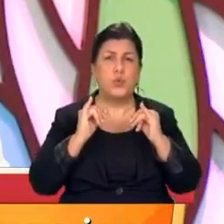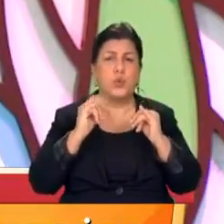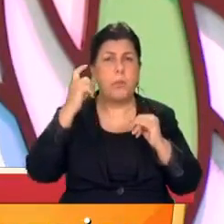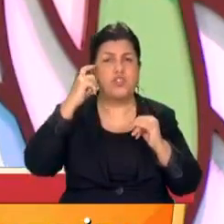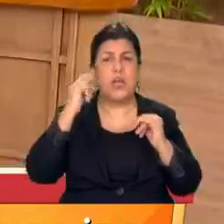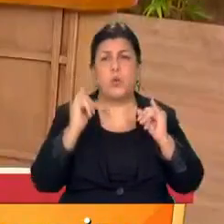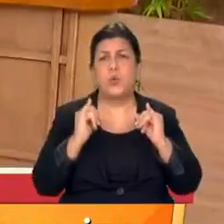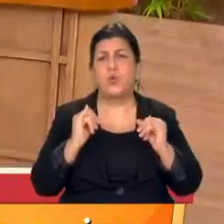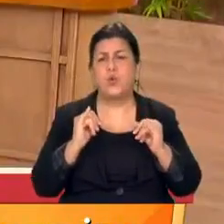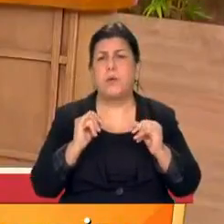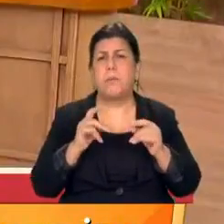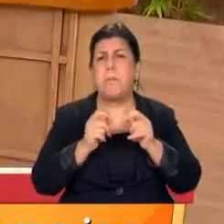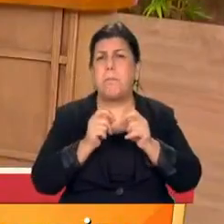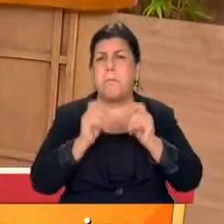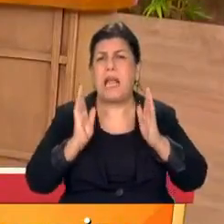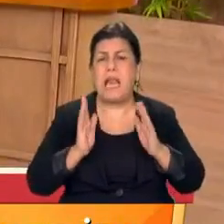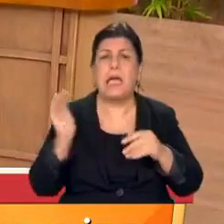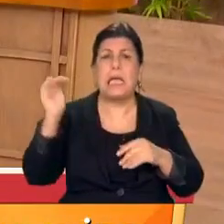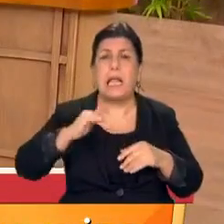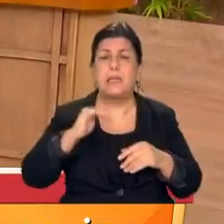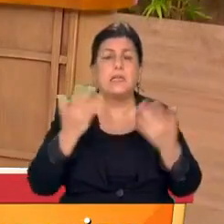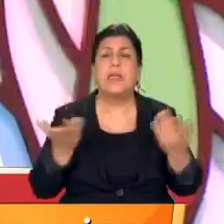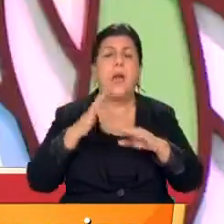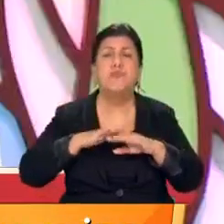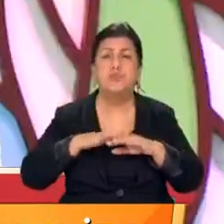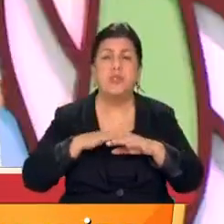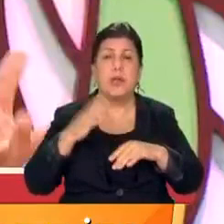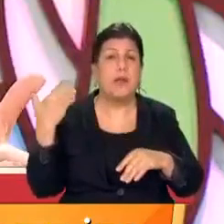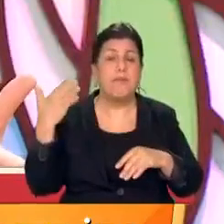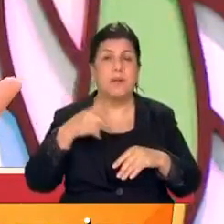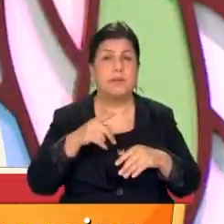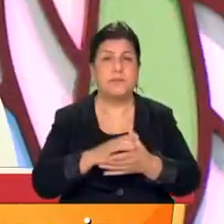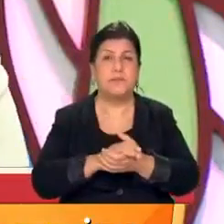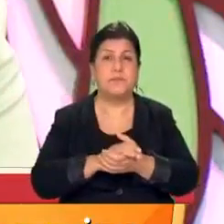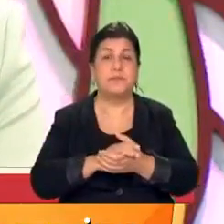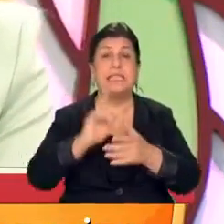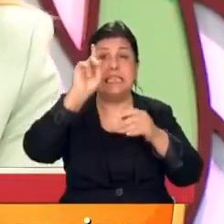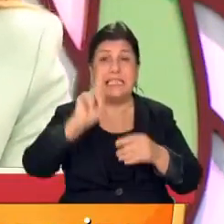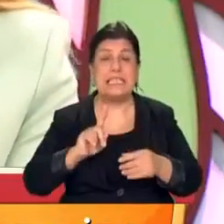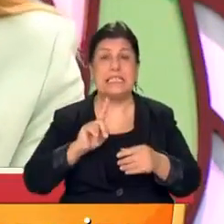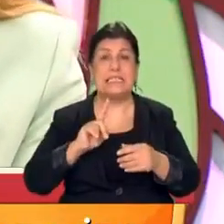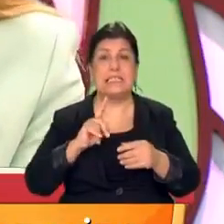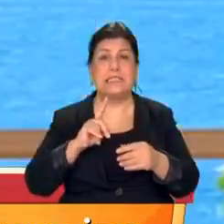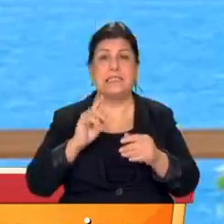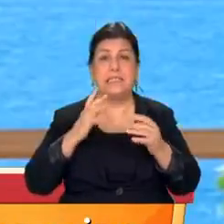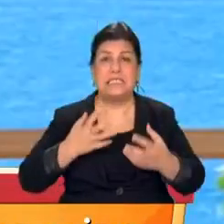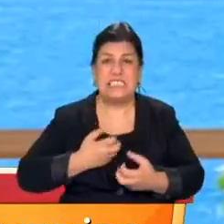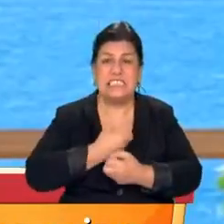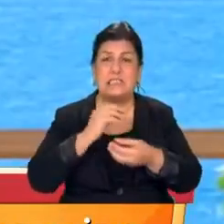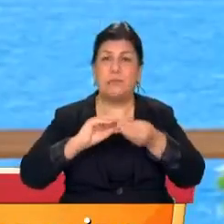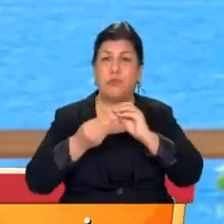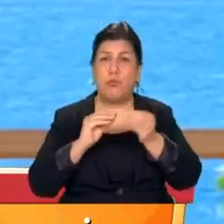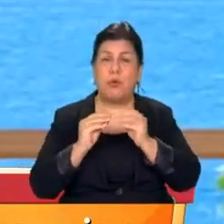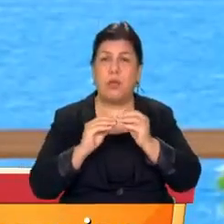bugün bu gelenler karşısında ilk sarf edeceğiz cümleler neler olmalı şimdi hem onu